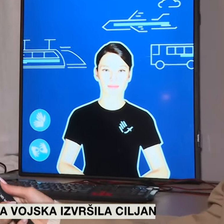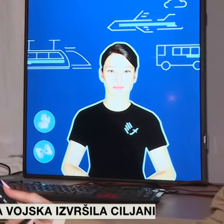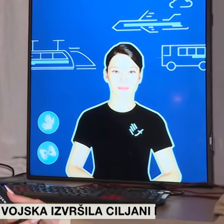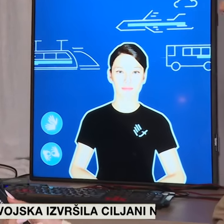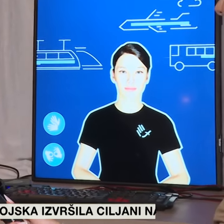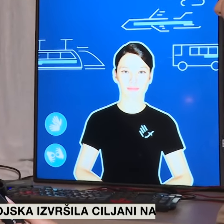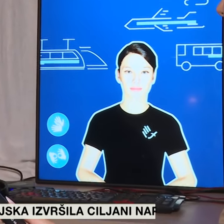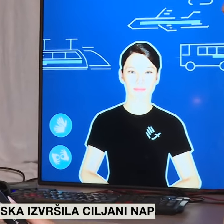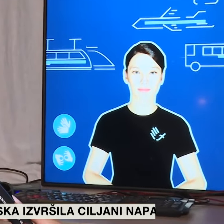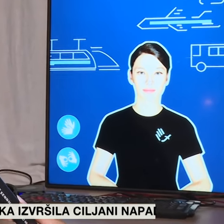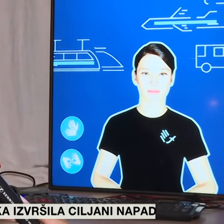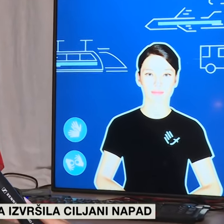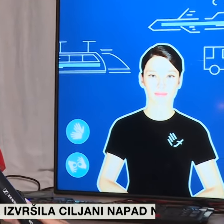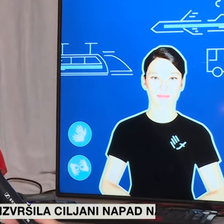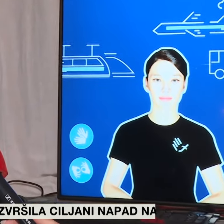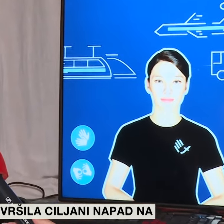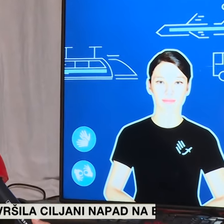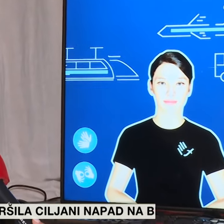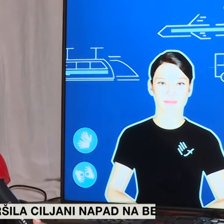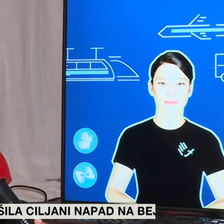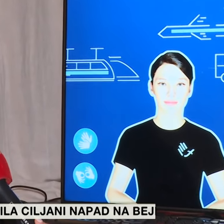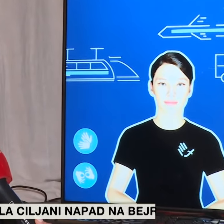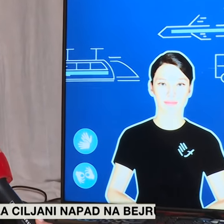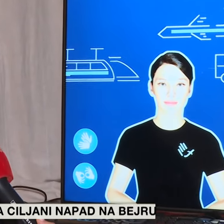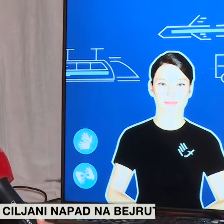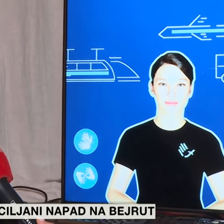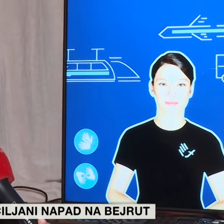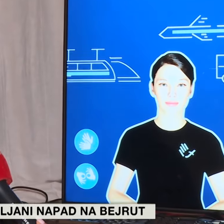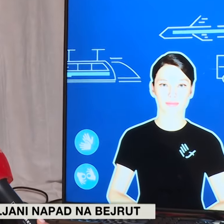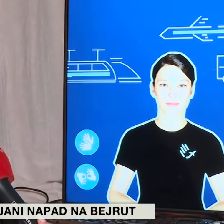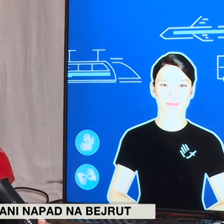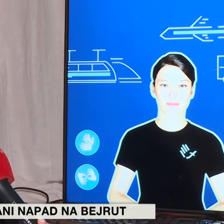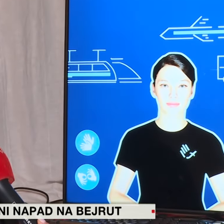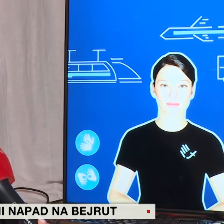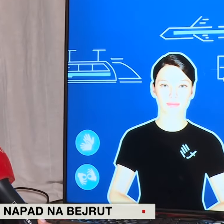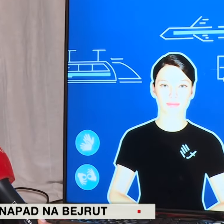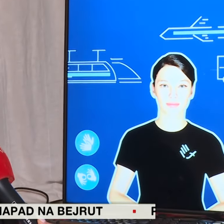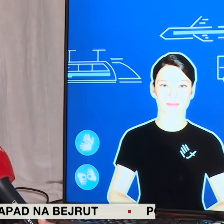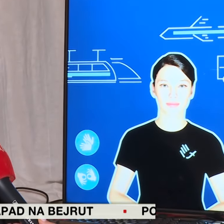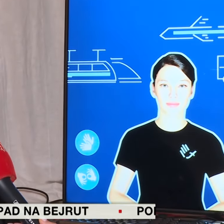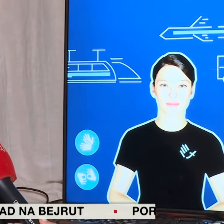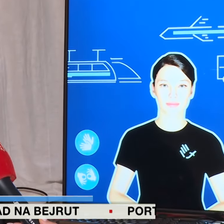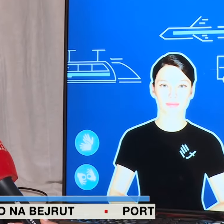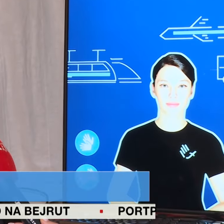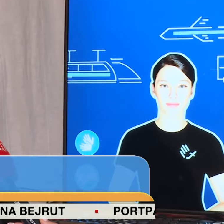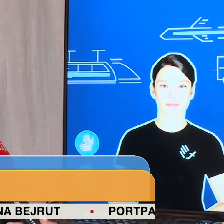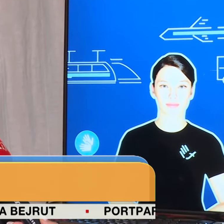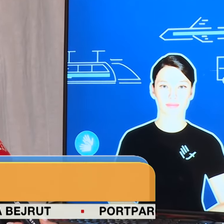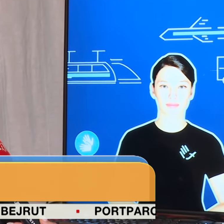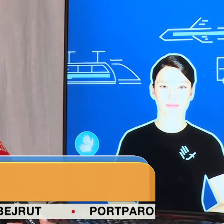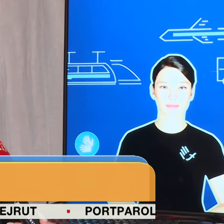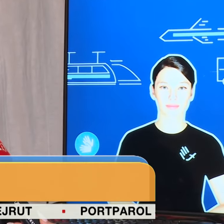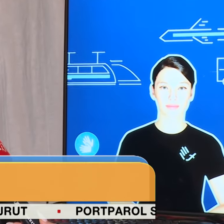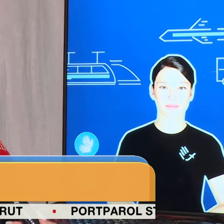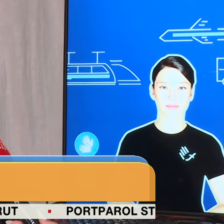Dobro jutro, Jovana. Hvala na pozivu. Hvala što ste me pozvali da učestvujem u jutarnjem programu. Prije jedno dve godine rodila